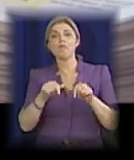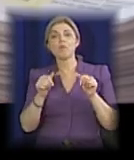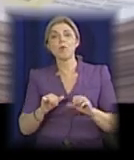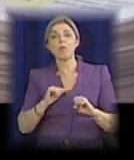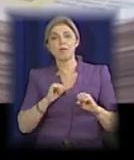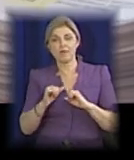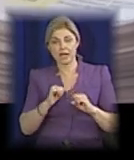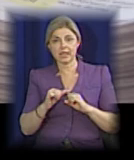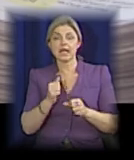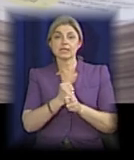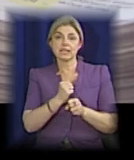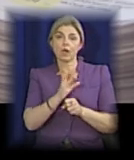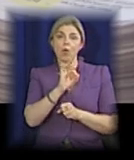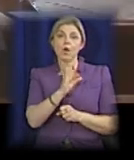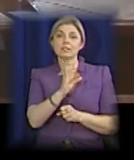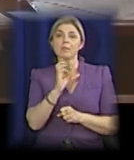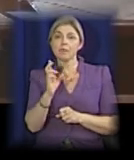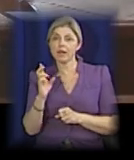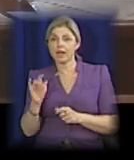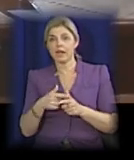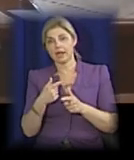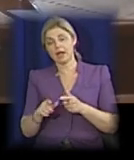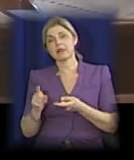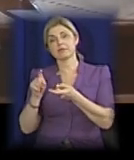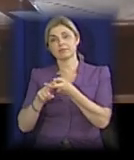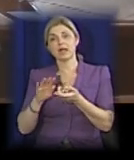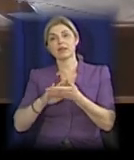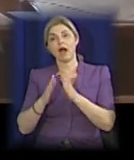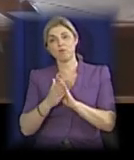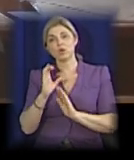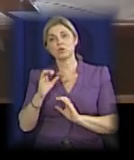створивши ОСББ або підписавши договір з управляючою компанією.